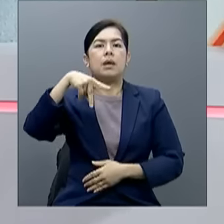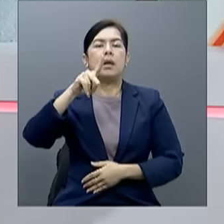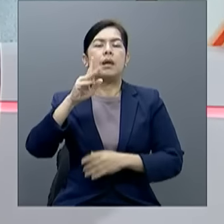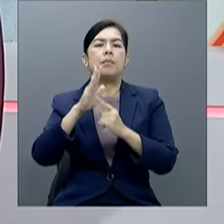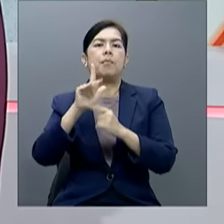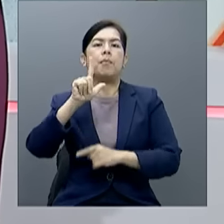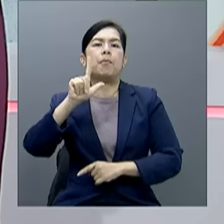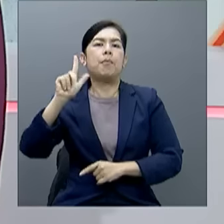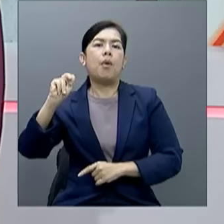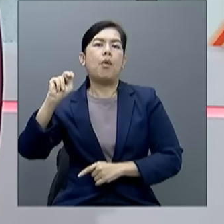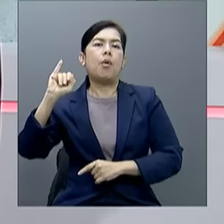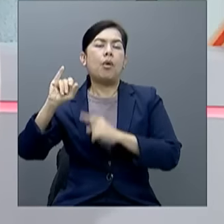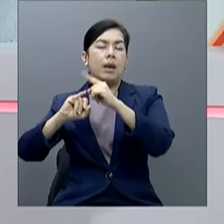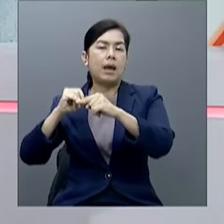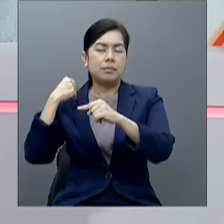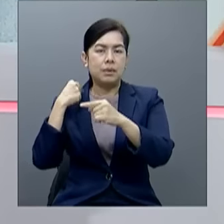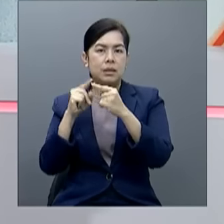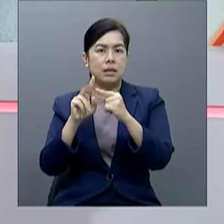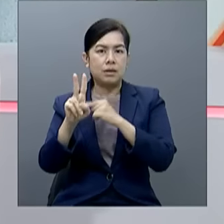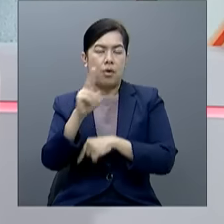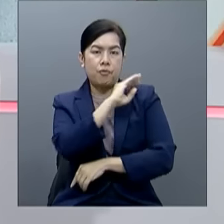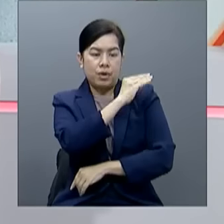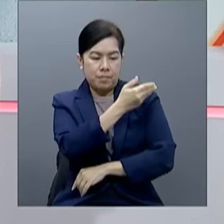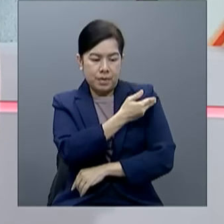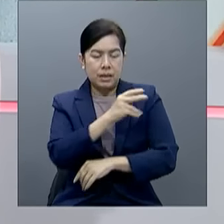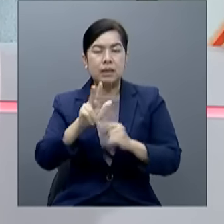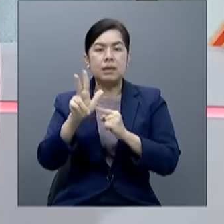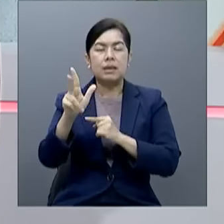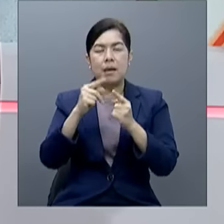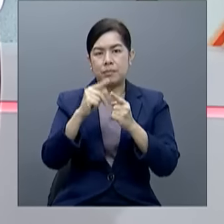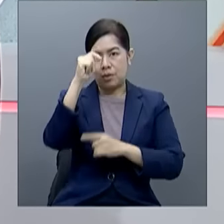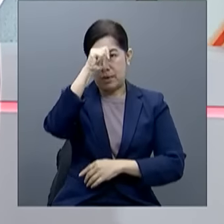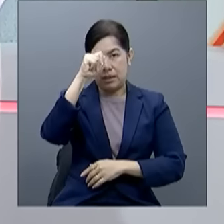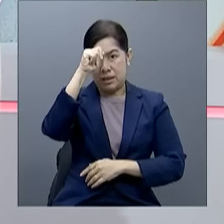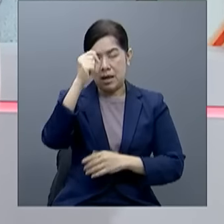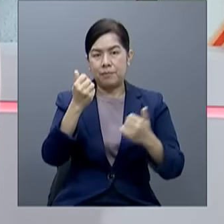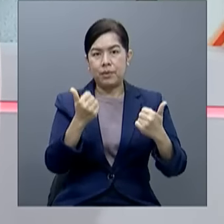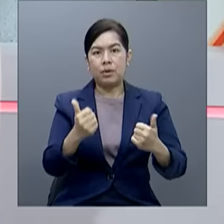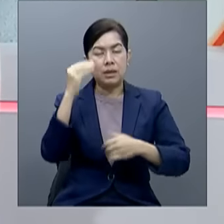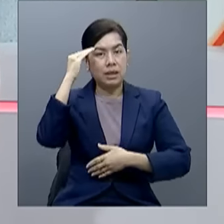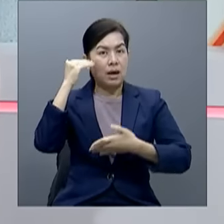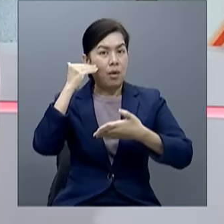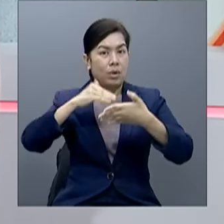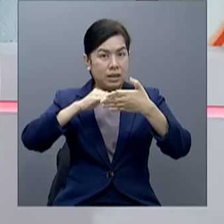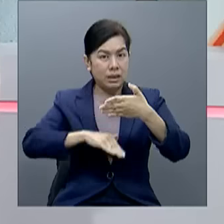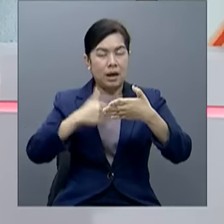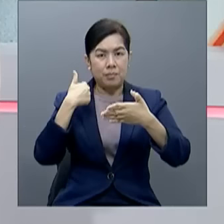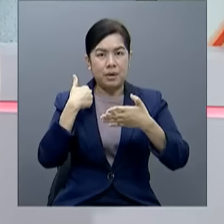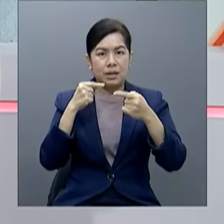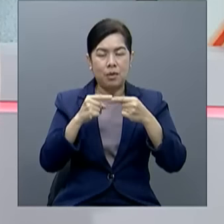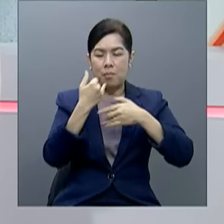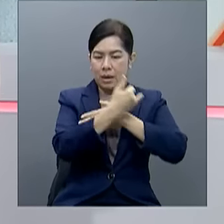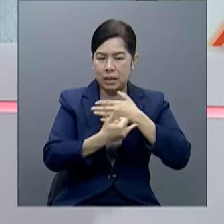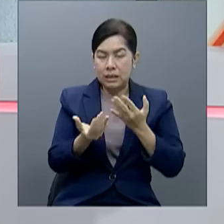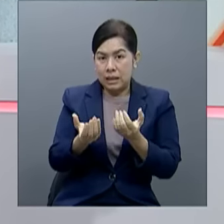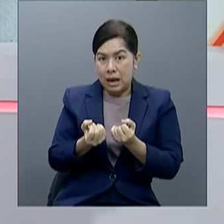27% ตามมาด้วยฟิลิปปินส์แล้วก็อินเดียข้อมูลล่าสุดระบุว่าเกาหลีใต้นะคะตอนนี้มีลูกค้ารวมทั้งหมด12ประเทศ